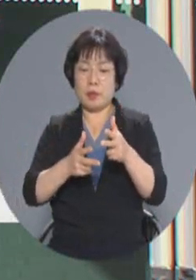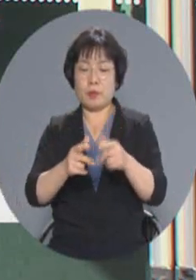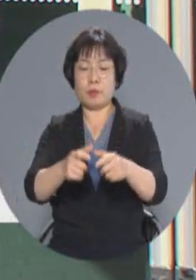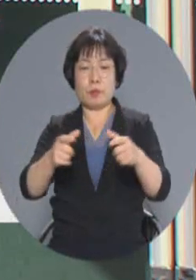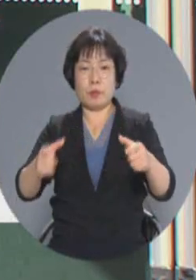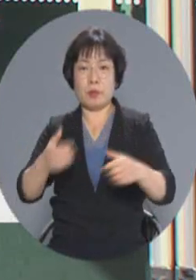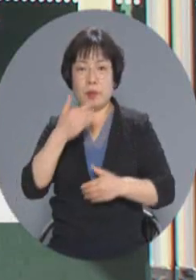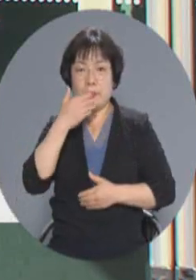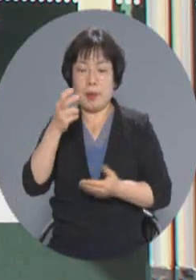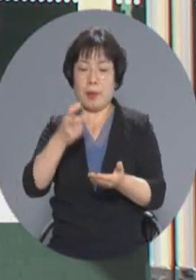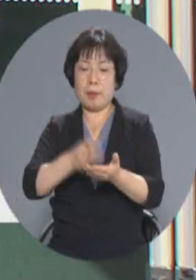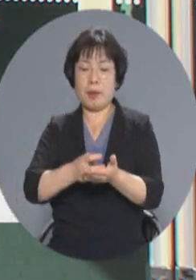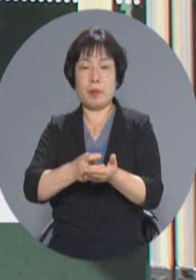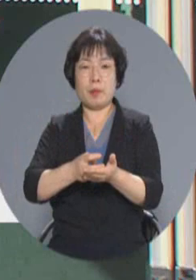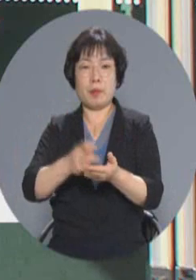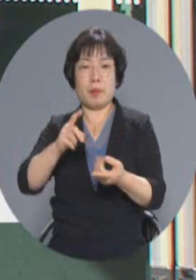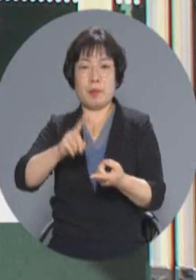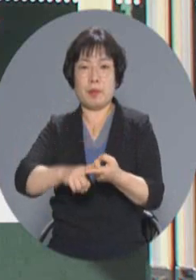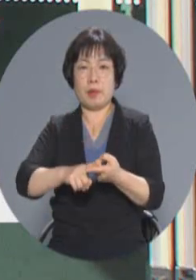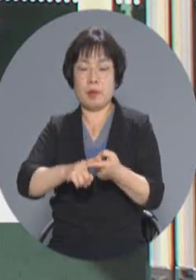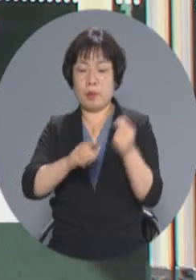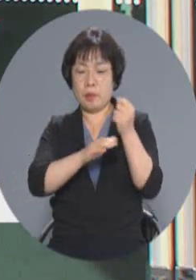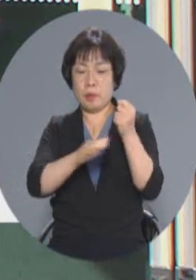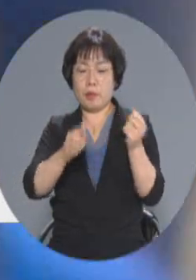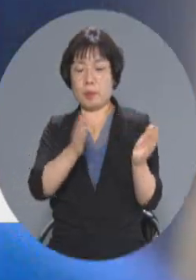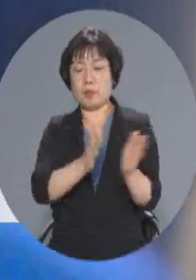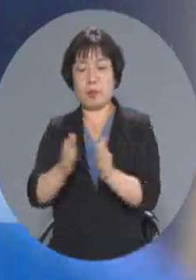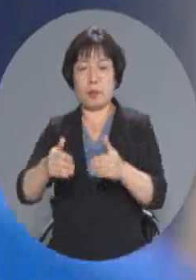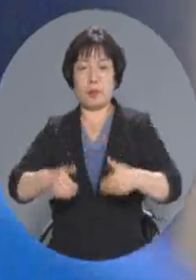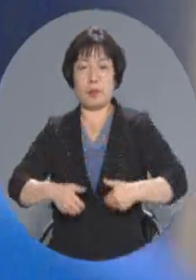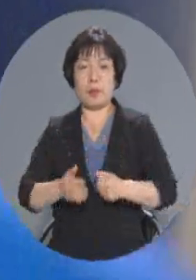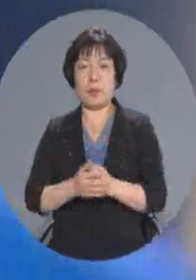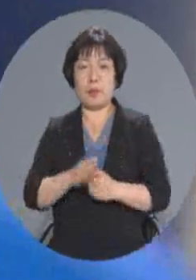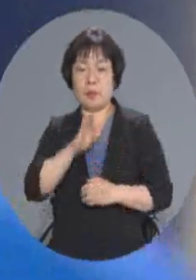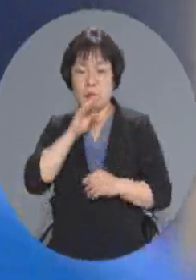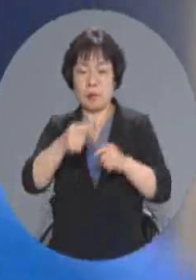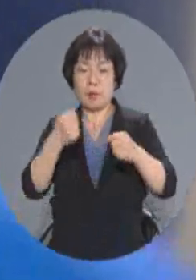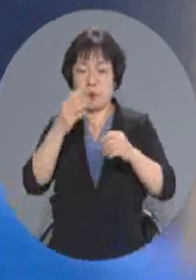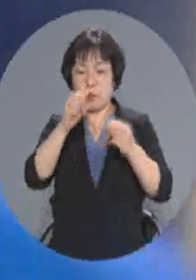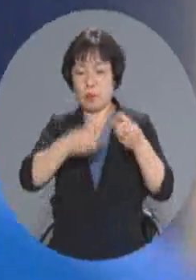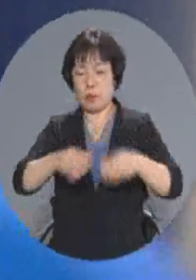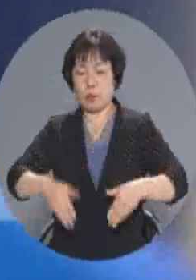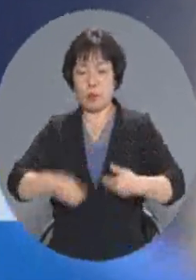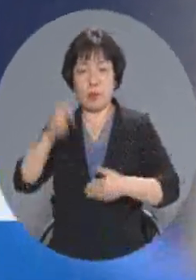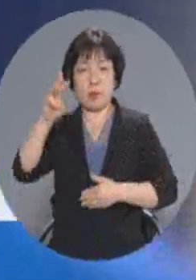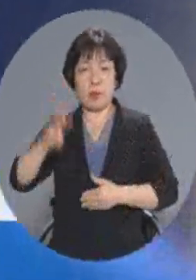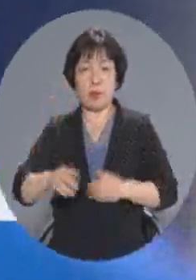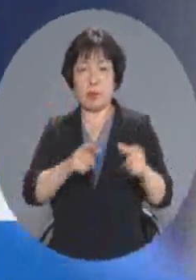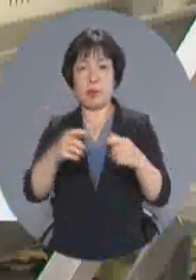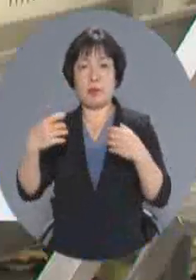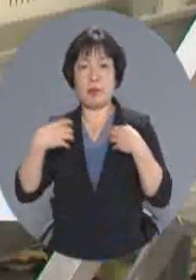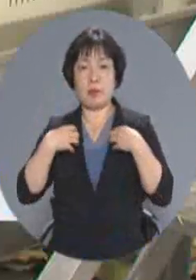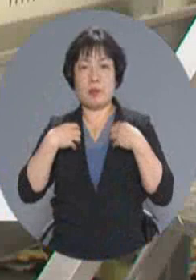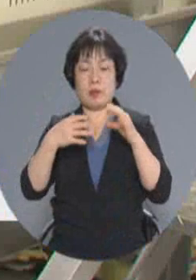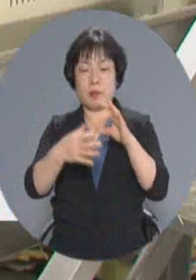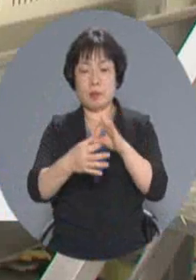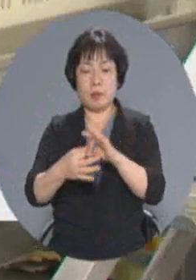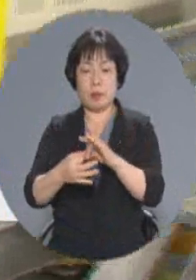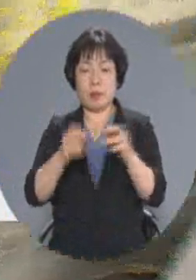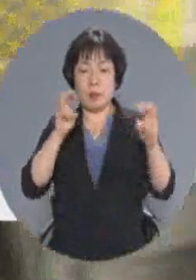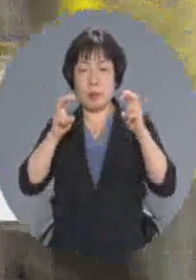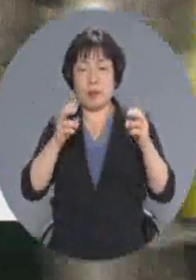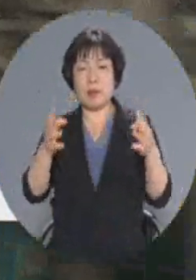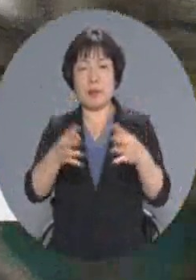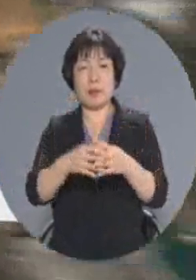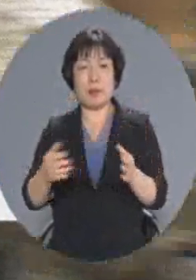있는 법적 제도적 틀 마련이 필요하다. 실제로 춘천 등 일부 지자체들은 관련 기술을 갖춘 업체와